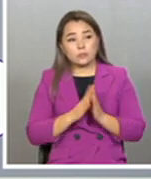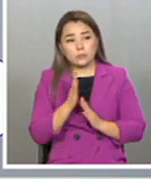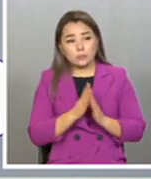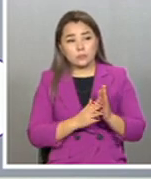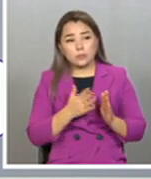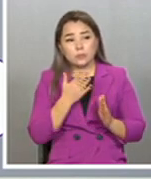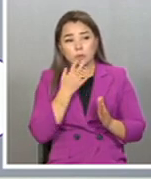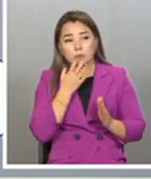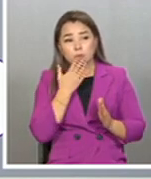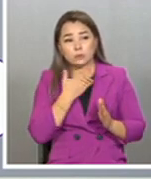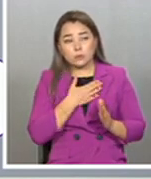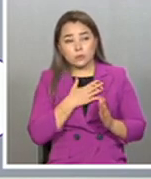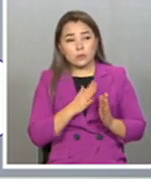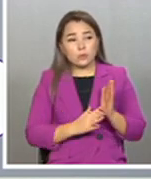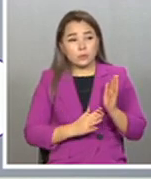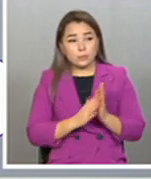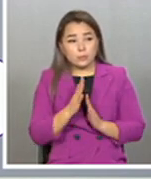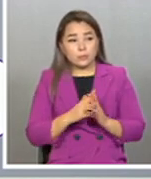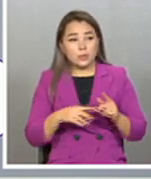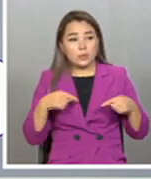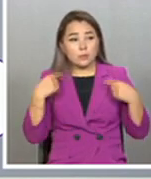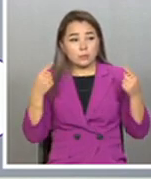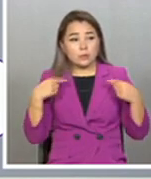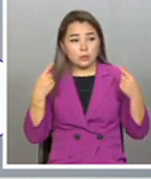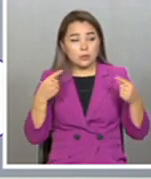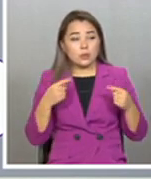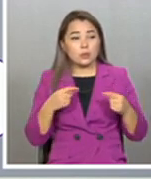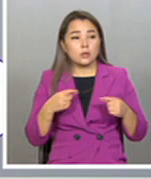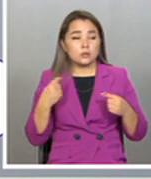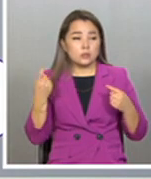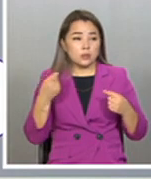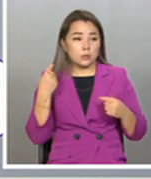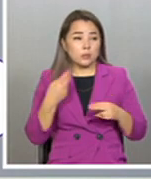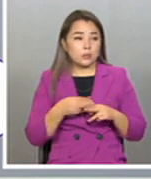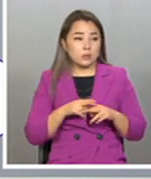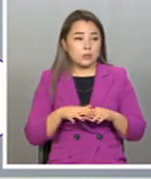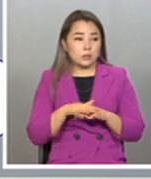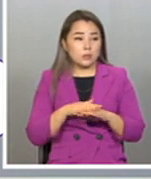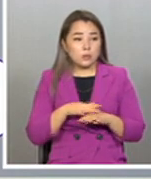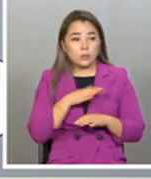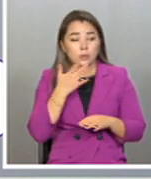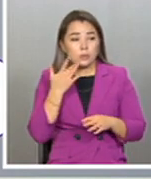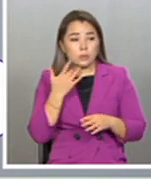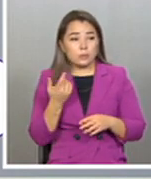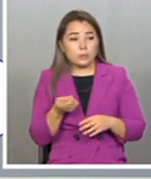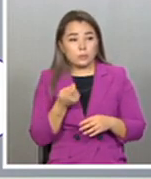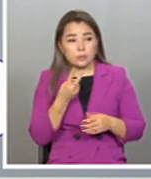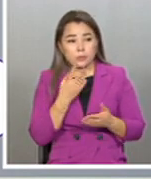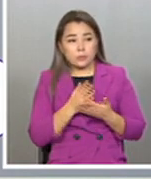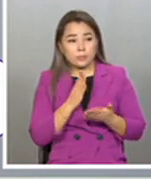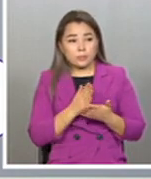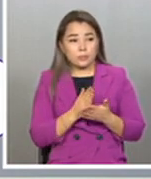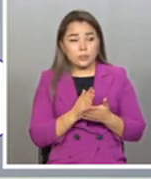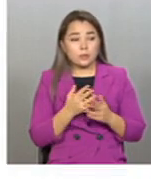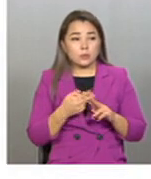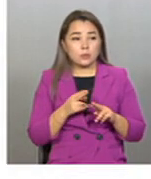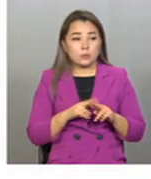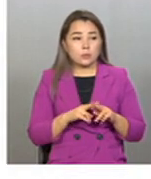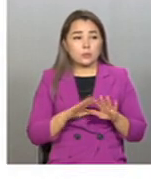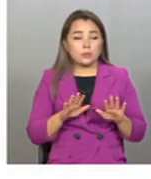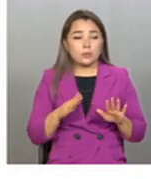өсімдіктер. Мал шаруашылығына көбінесе климаттың әсері аз болып табылады. Олардың тек